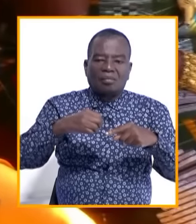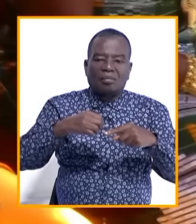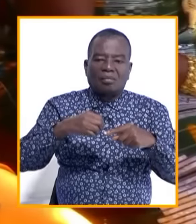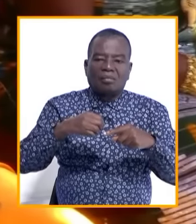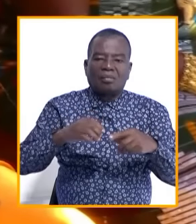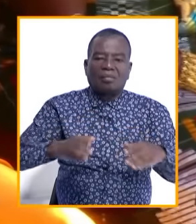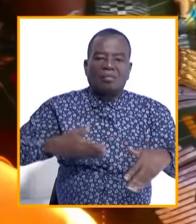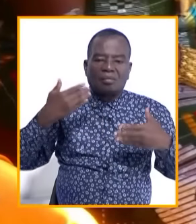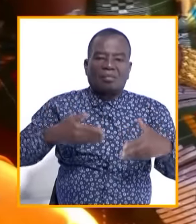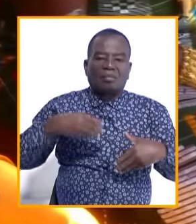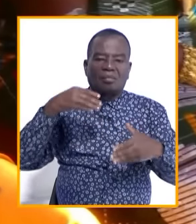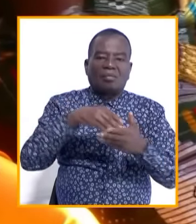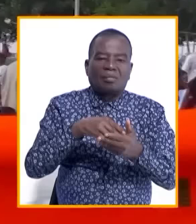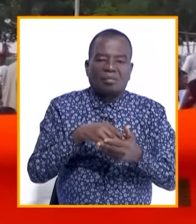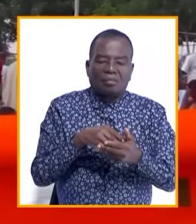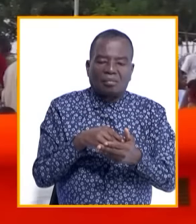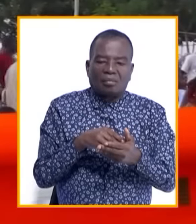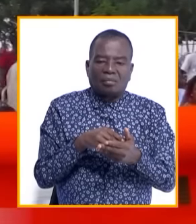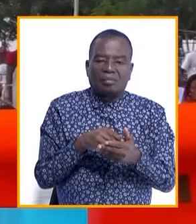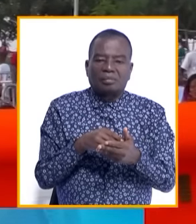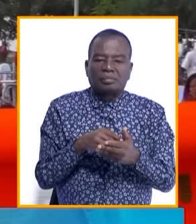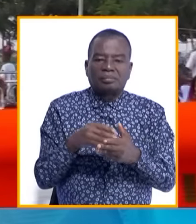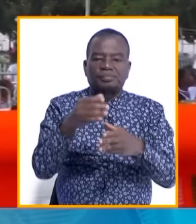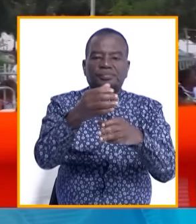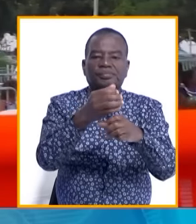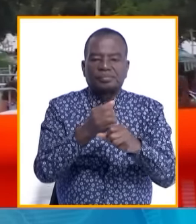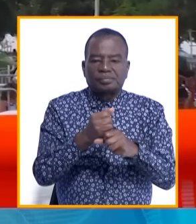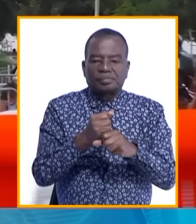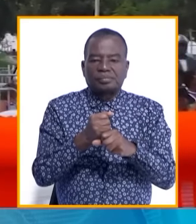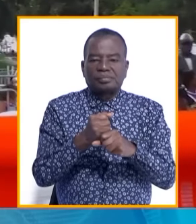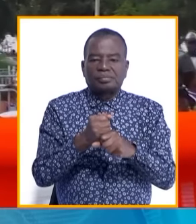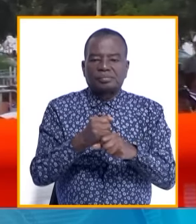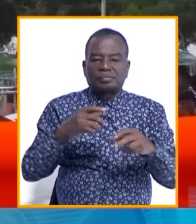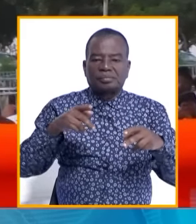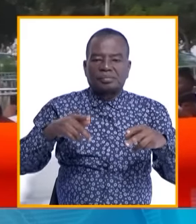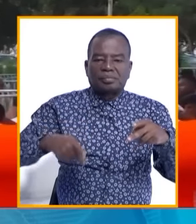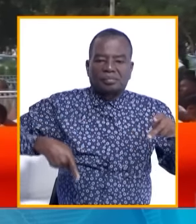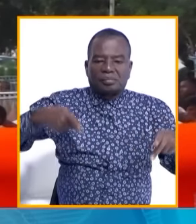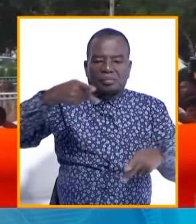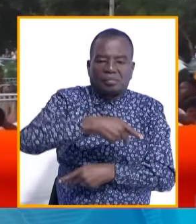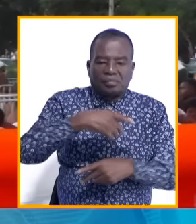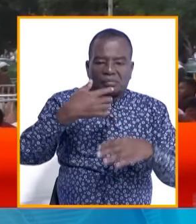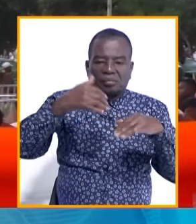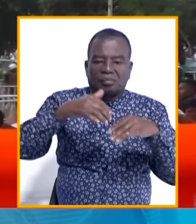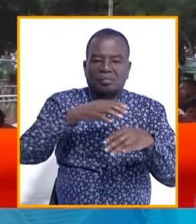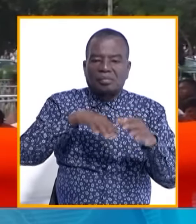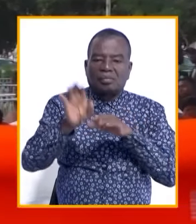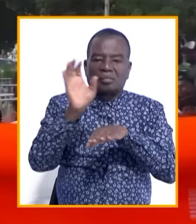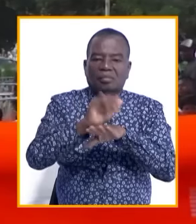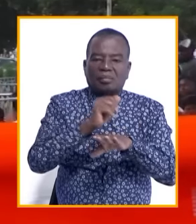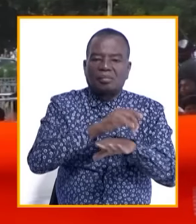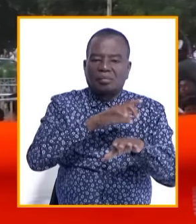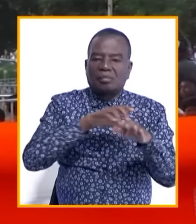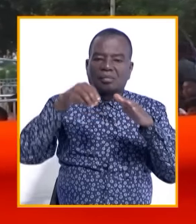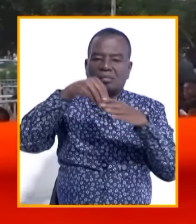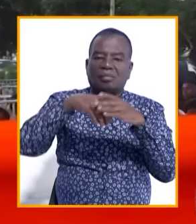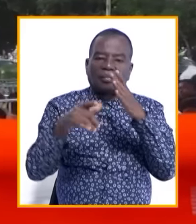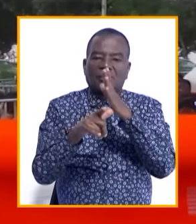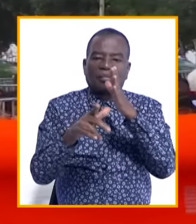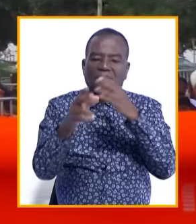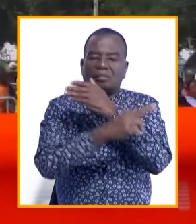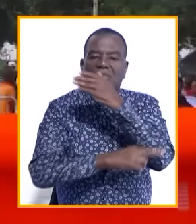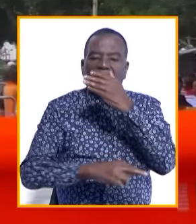cette valeur ancestrale. Je me réjouis donc. S'agissant du pays tissé en Côte d'Ivoire et dans la